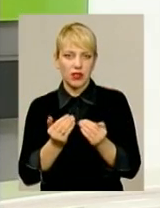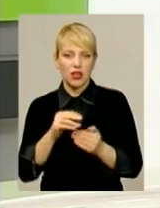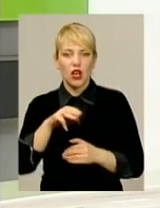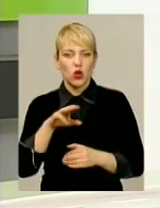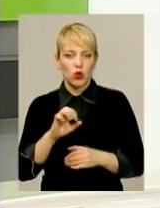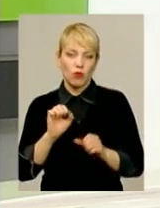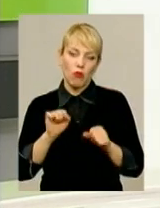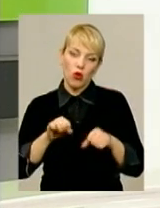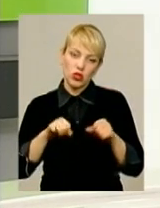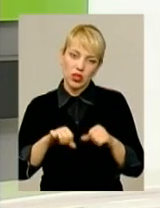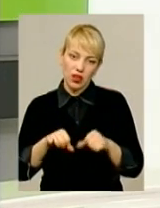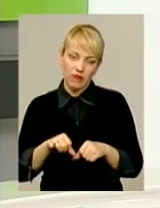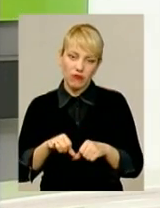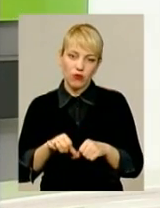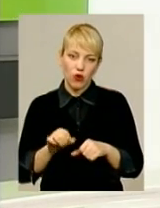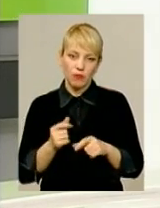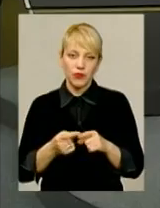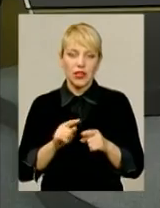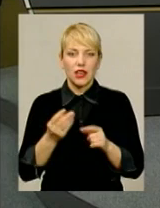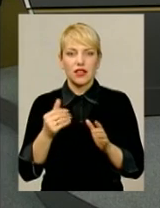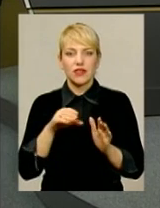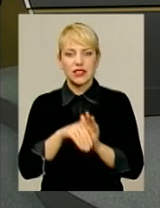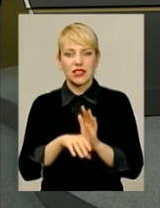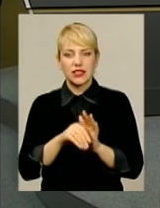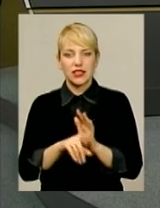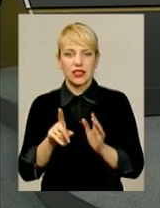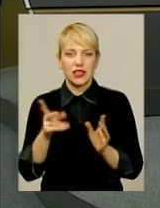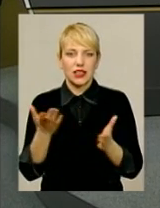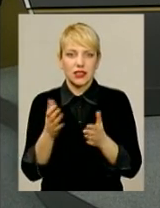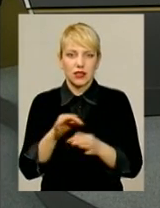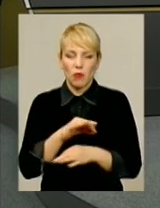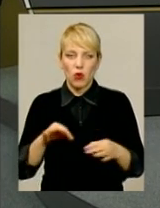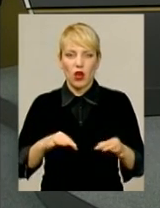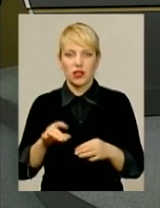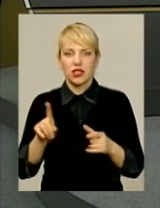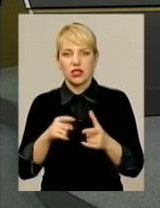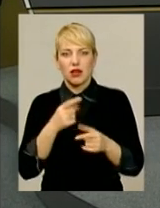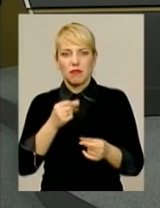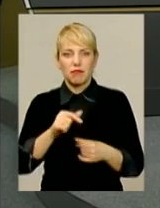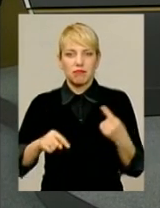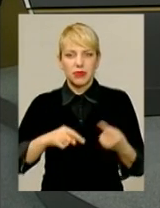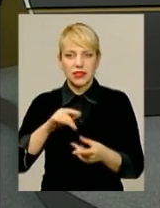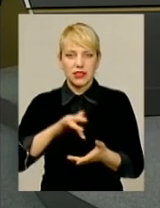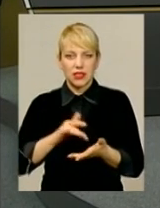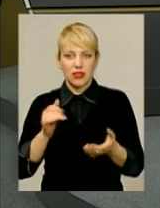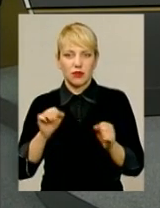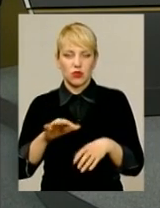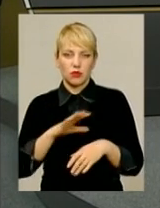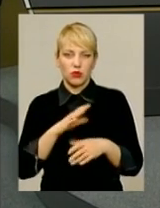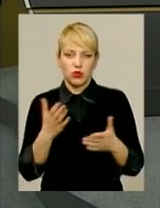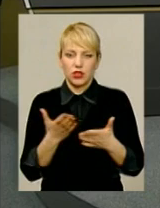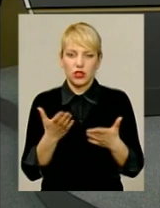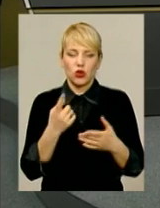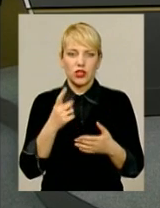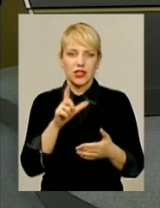Це, можливо, такий інвестиційний проєкт якийсь там, чи бізнес-центр буде, можливо, якомусь, чи один з